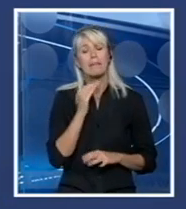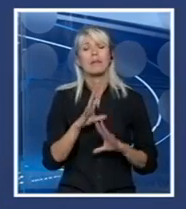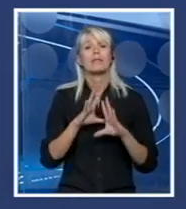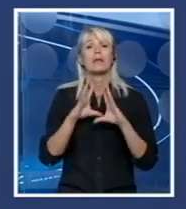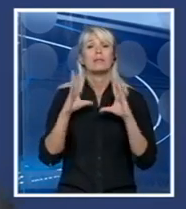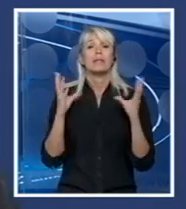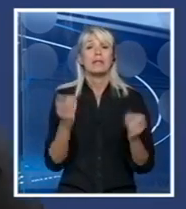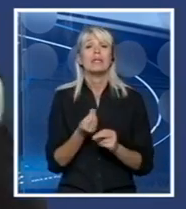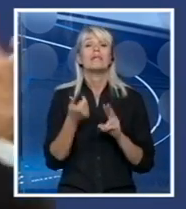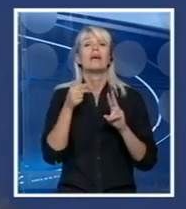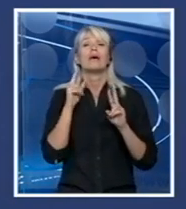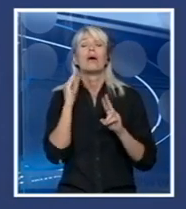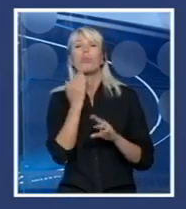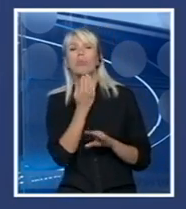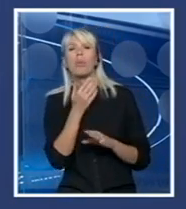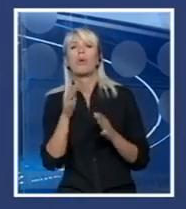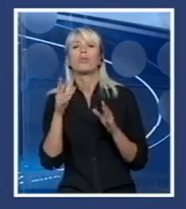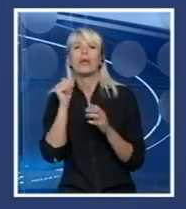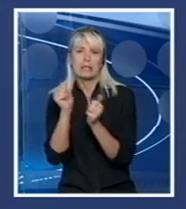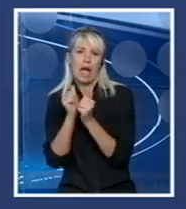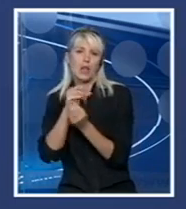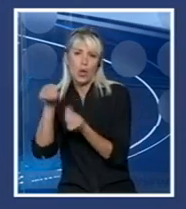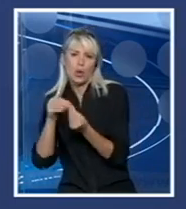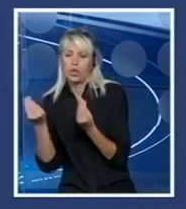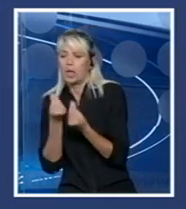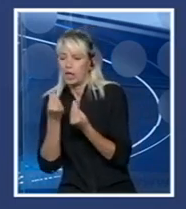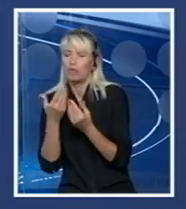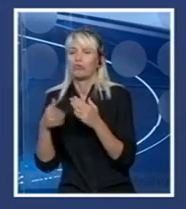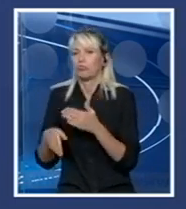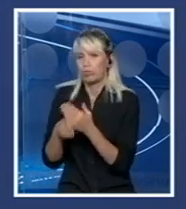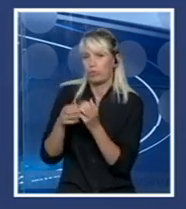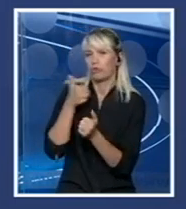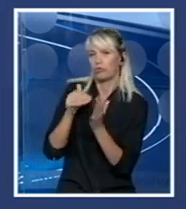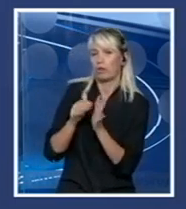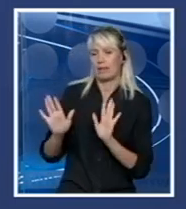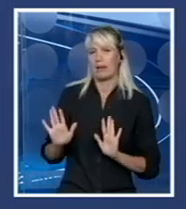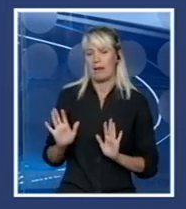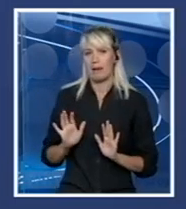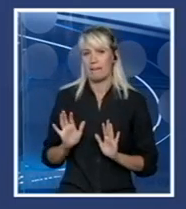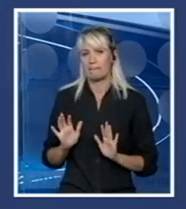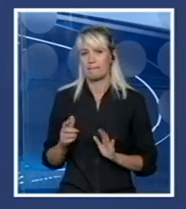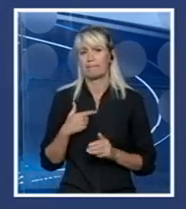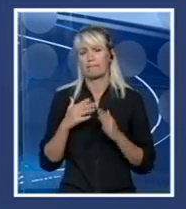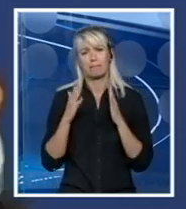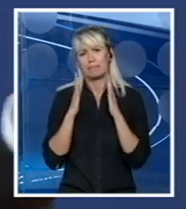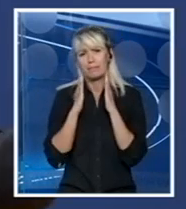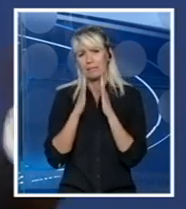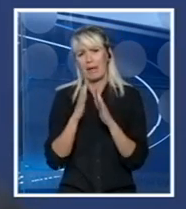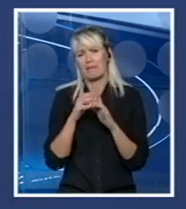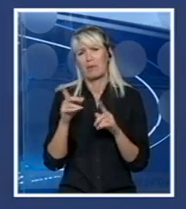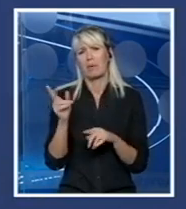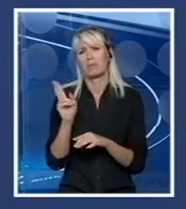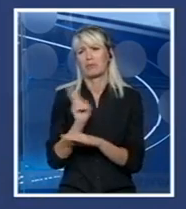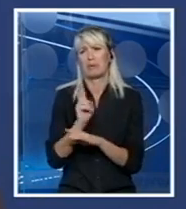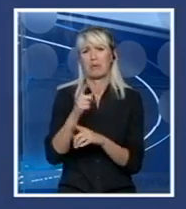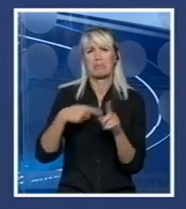mogu deca da urade popodne i da pogledaju malo više. Tako da idemo apsolutno na svest, a ja ne vidim da bi iko drugi mogao da bude neko ko ispita